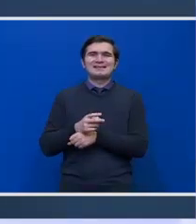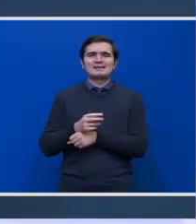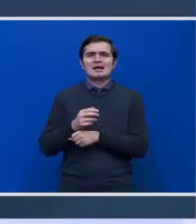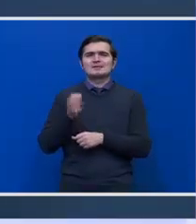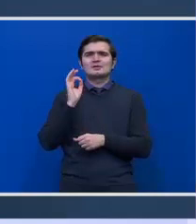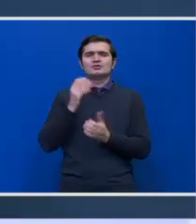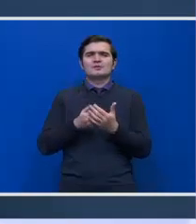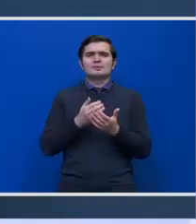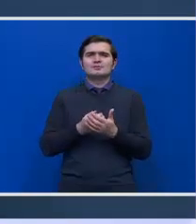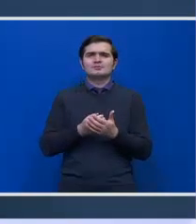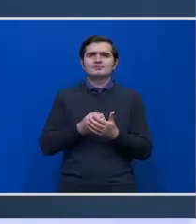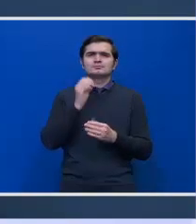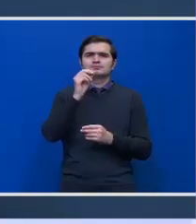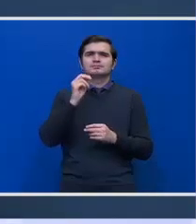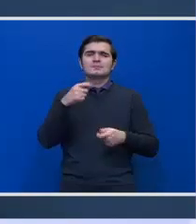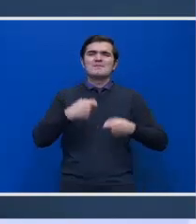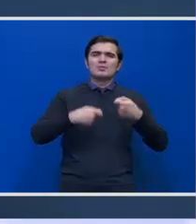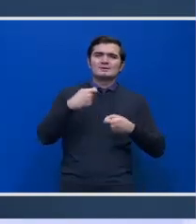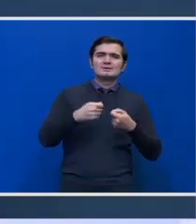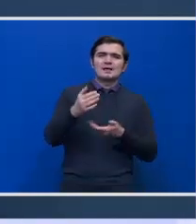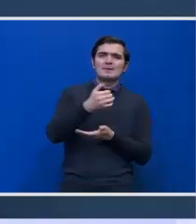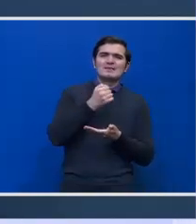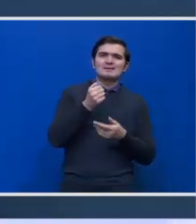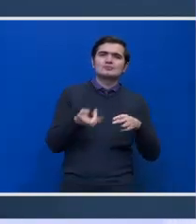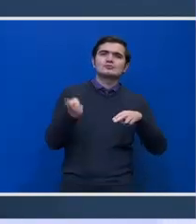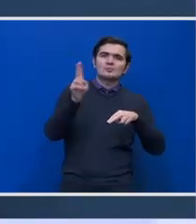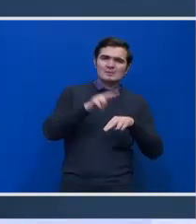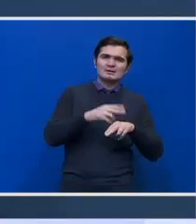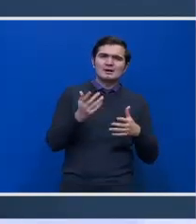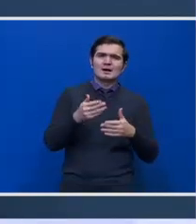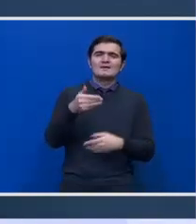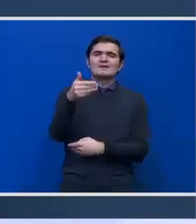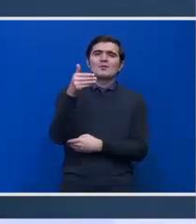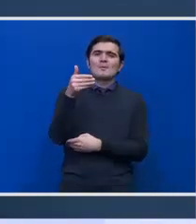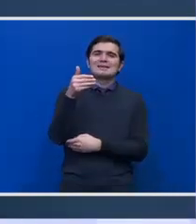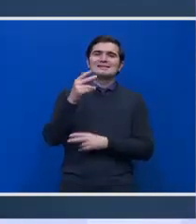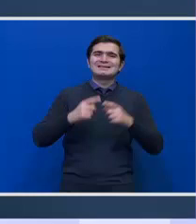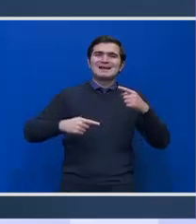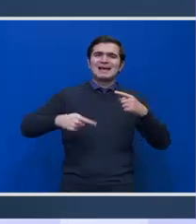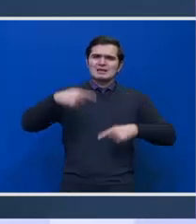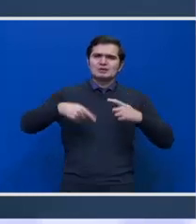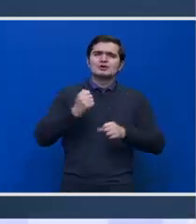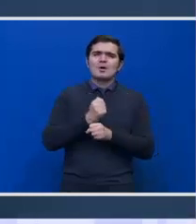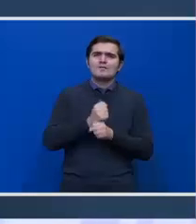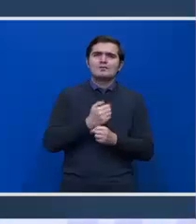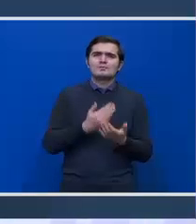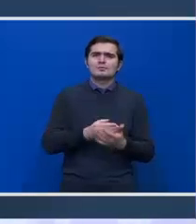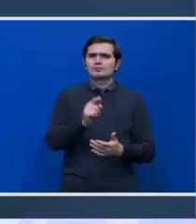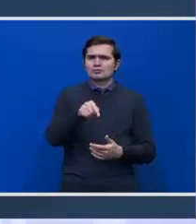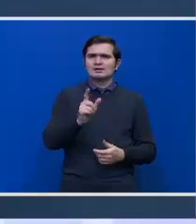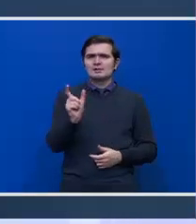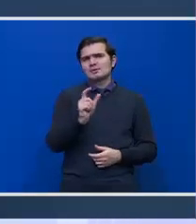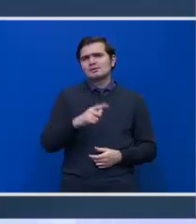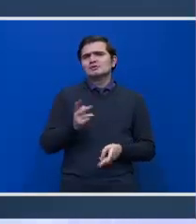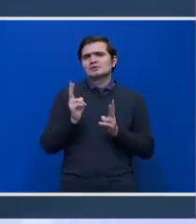de la dividendele și impozitele pe veniturile suplimentare pe care companiile din energie le-au făcut pe această perioadă și e normal să se